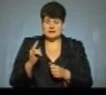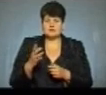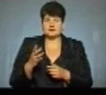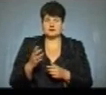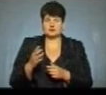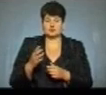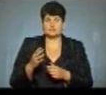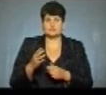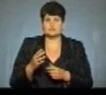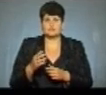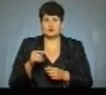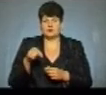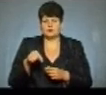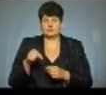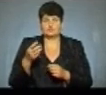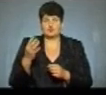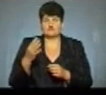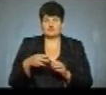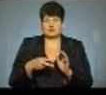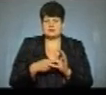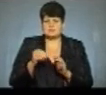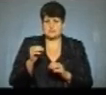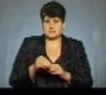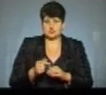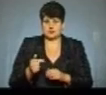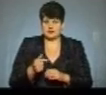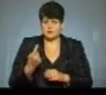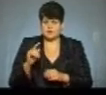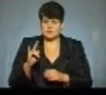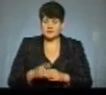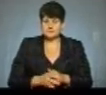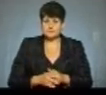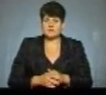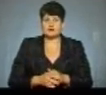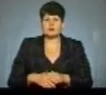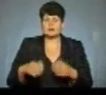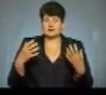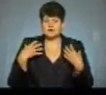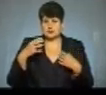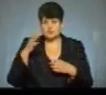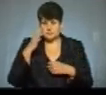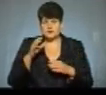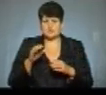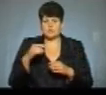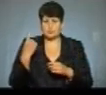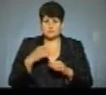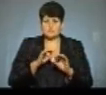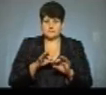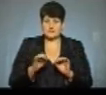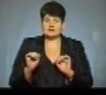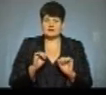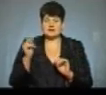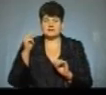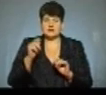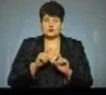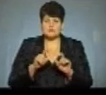школи 47,5 тисячі гривень. Начальниця обласного управління освіти Ольга Хома прокоментувала цю ситуацію так. Керівник навчального